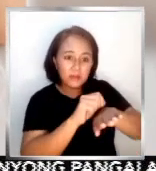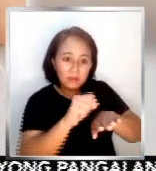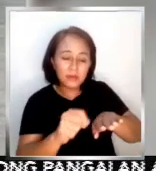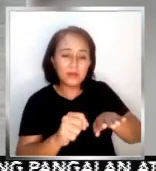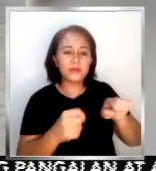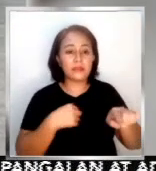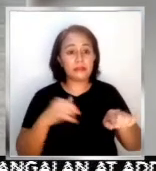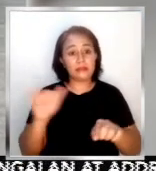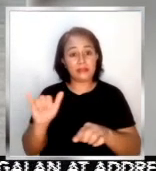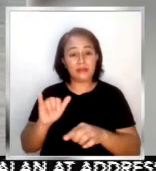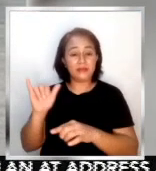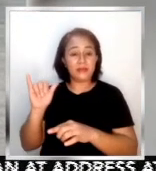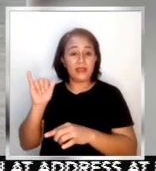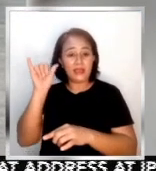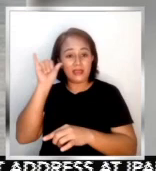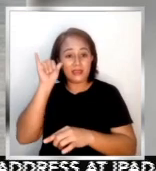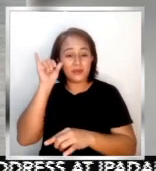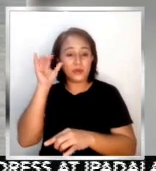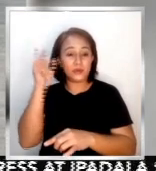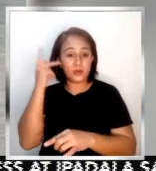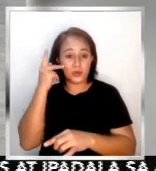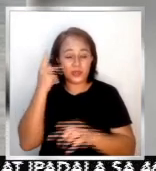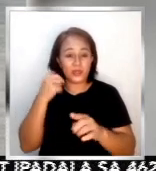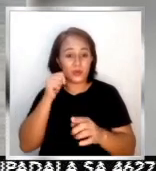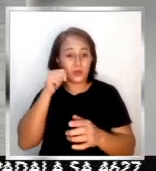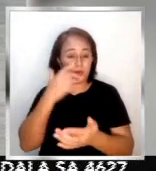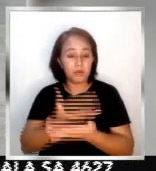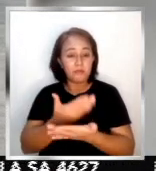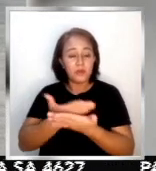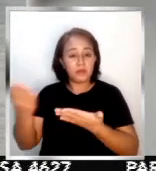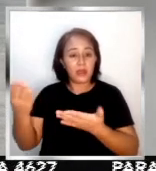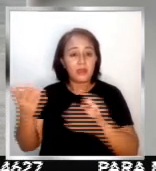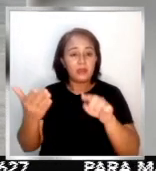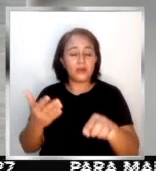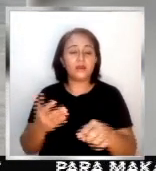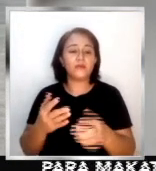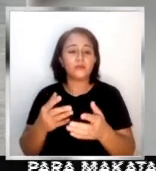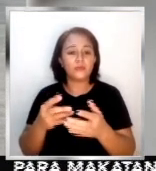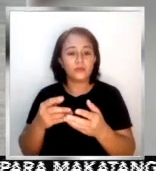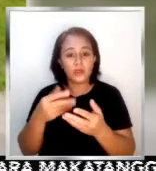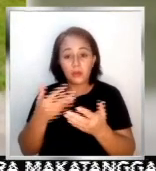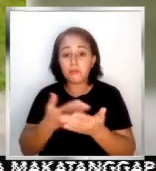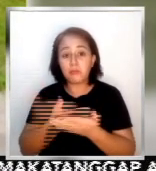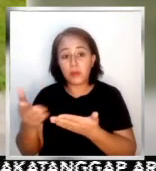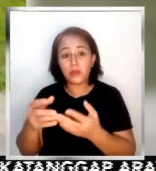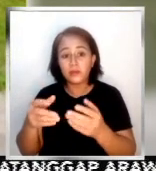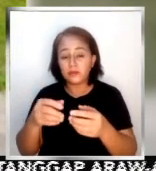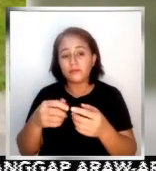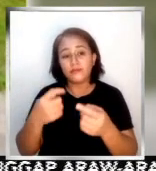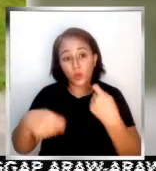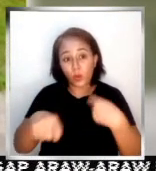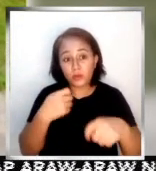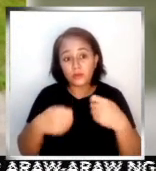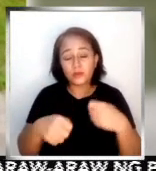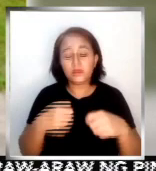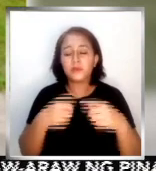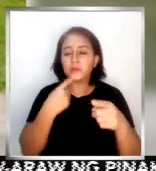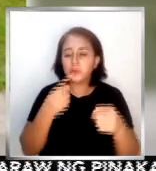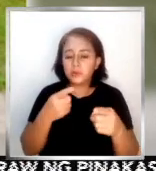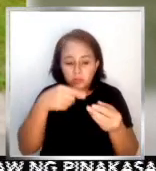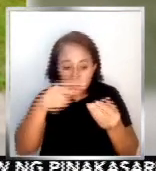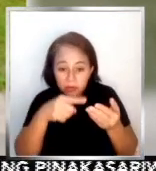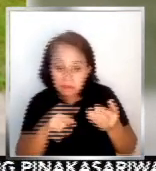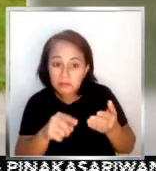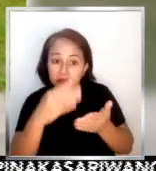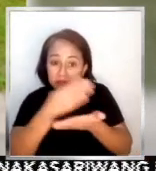Ayesha. Bago raw bumili ng toys, chine-check pa nga raw ni Ayesha kung pasok ba ito sa budget. Para matutunan ang halaga ng pera,